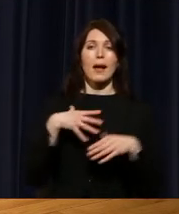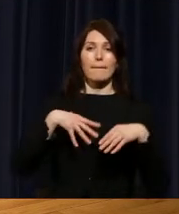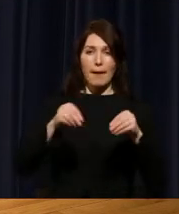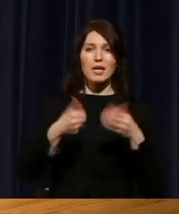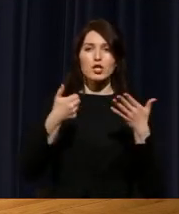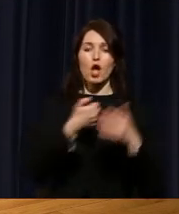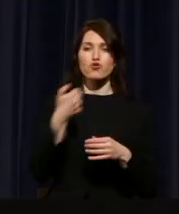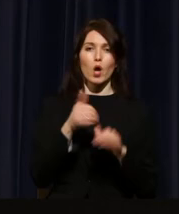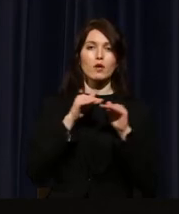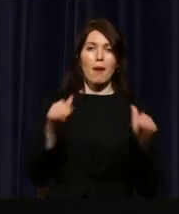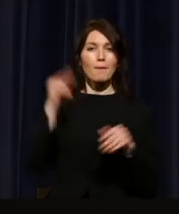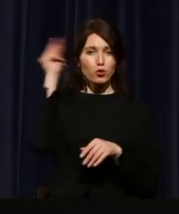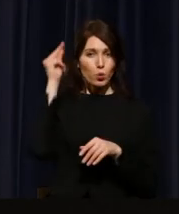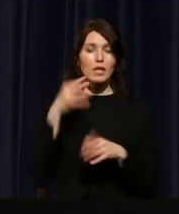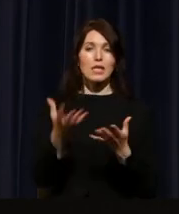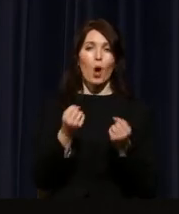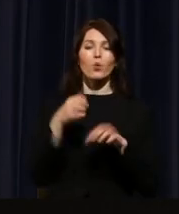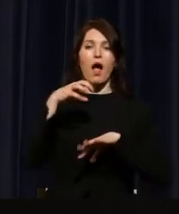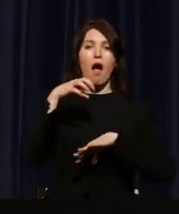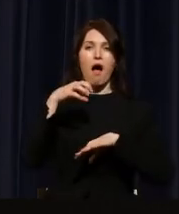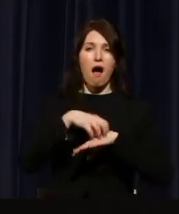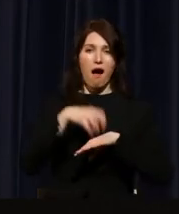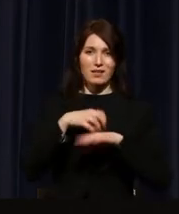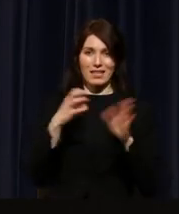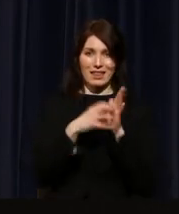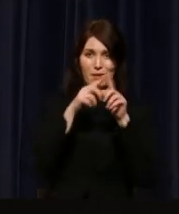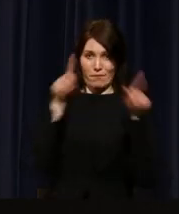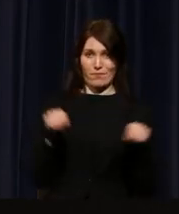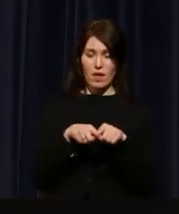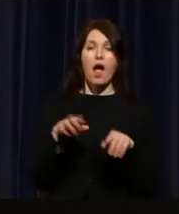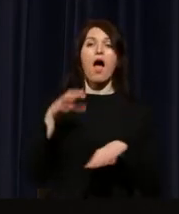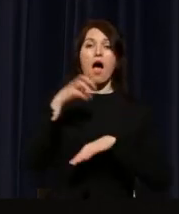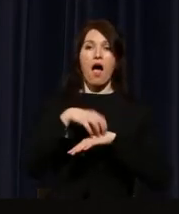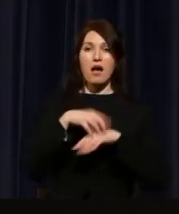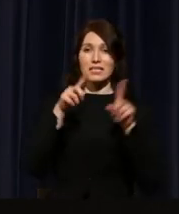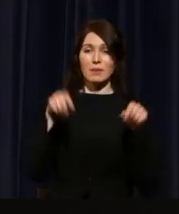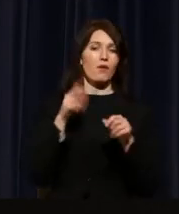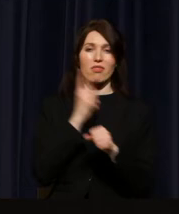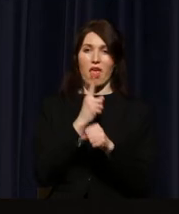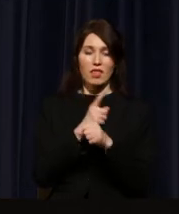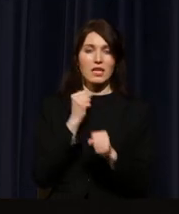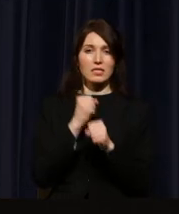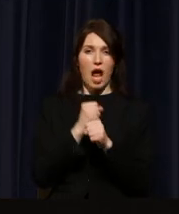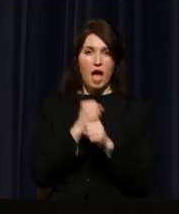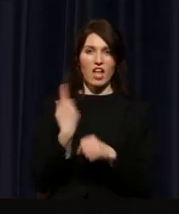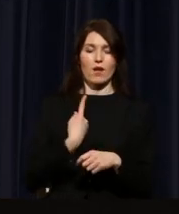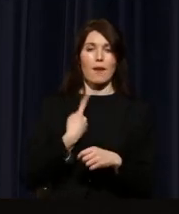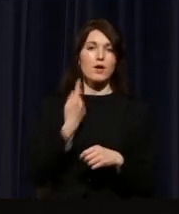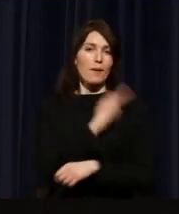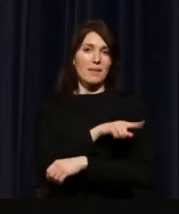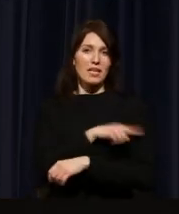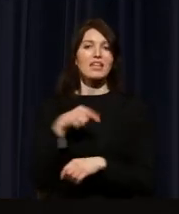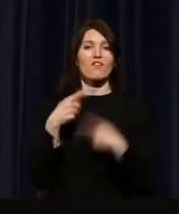Tas ir pamats studijas, iegūstot ārsta grādu, bet pa lielam ar šo ārsta grādu nedrīkst praktizēt medicīnā vienam pašam. Vienmēr